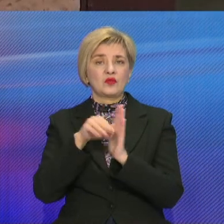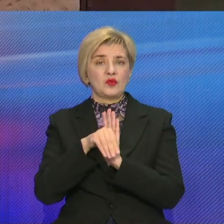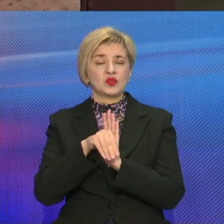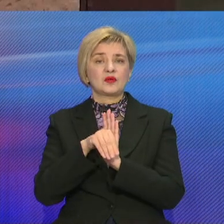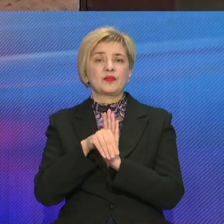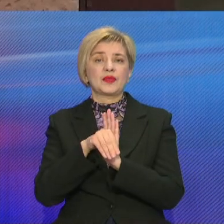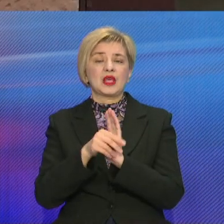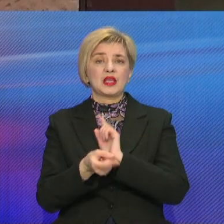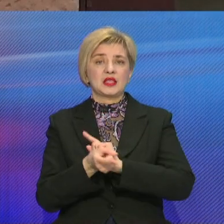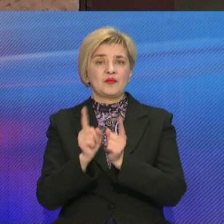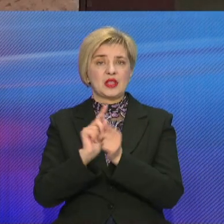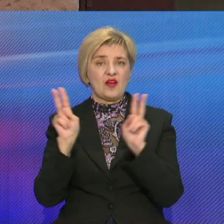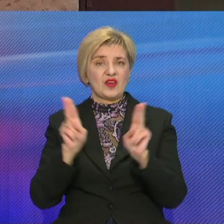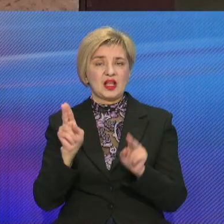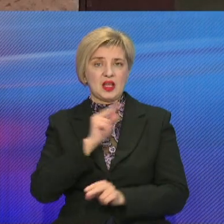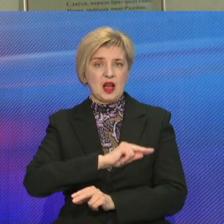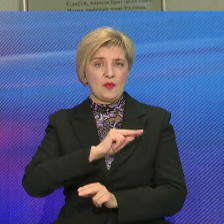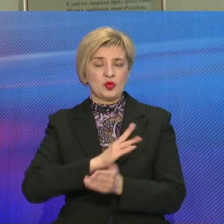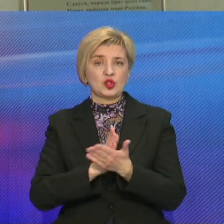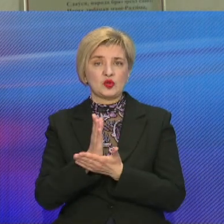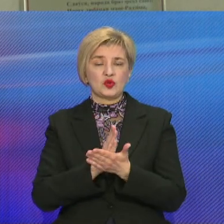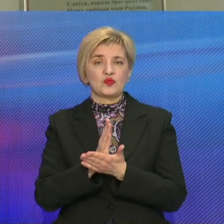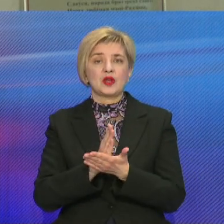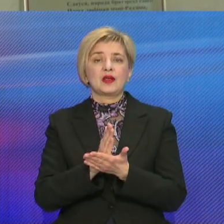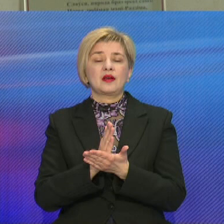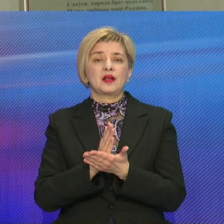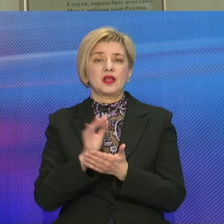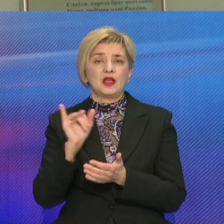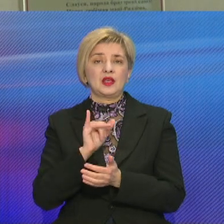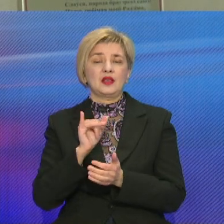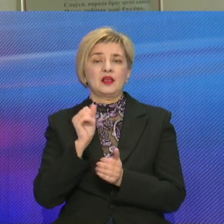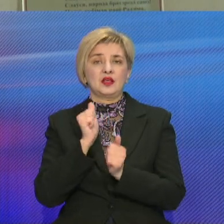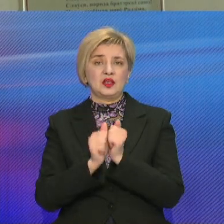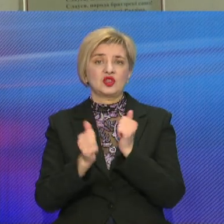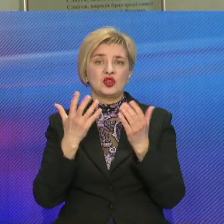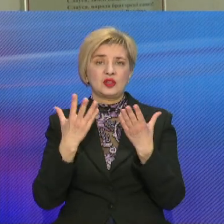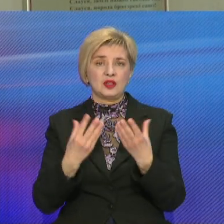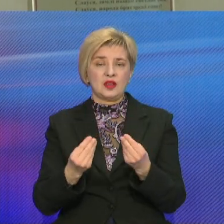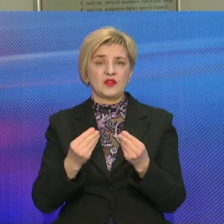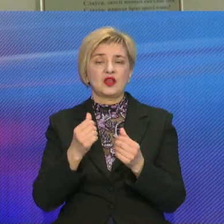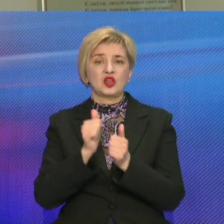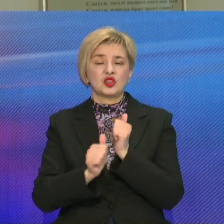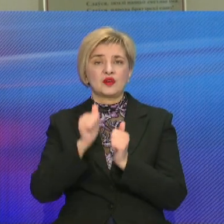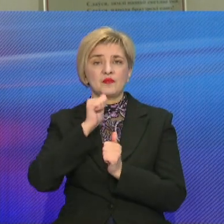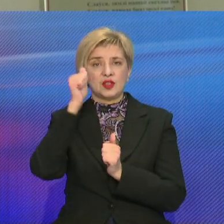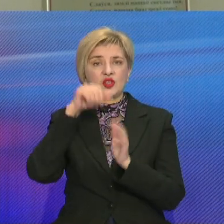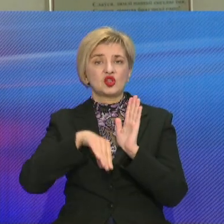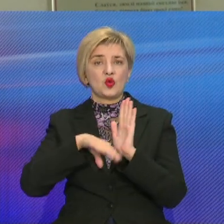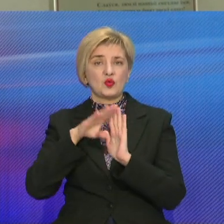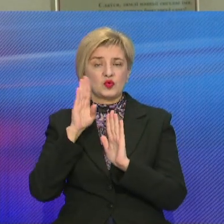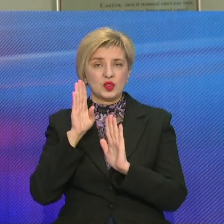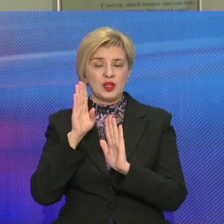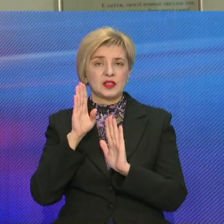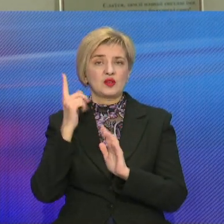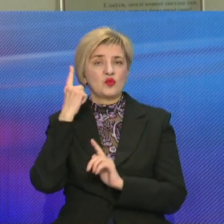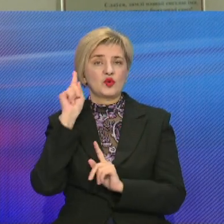этой службы, благодаря уже наработанной практике. И она изо дня в день, из месяца в месяц, по нашему мнению, улучшается. Я думаю, что